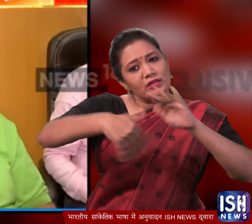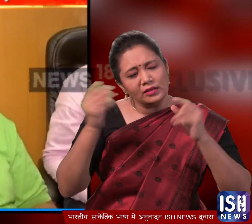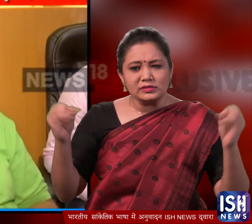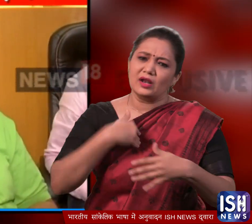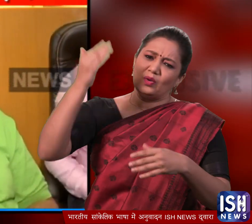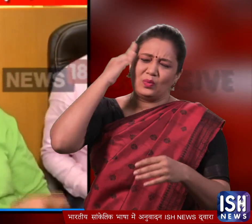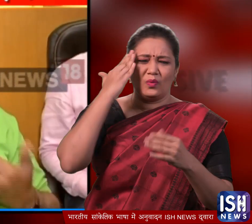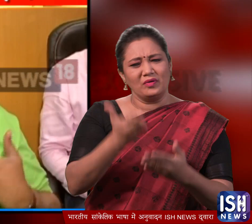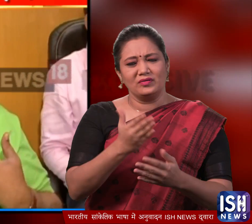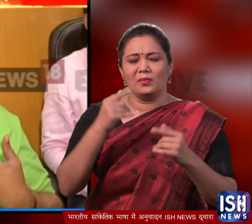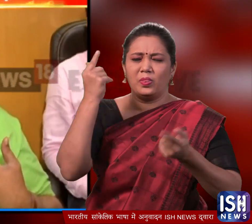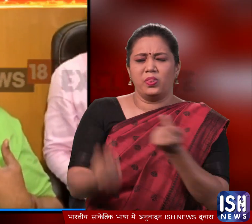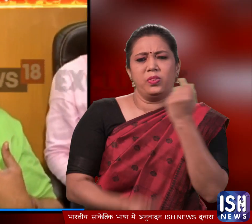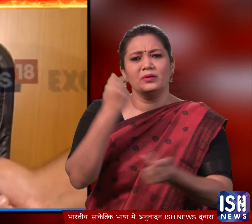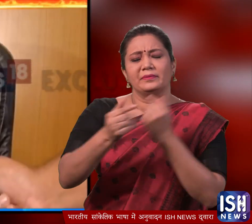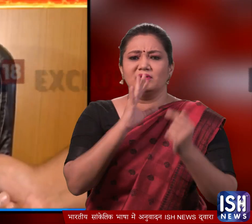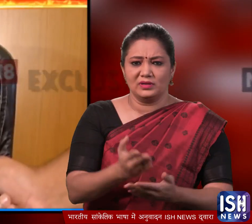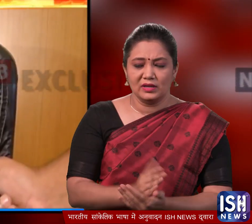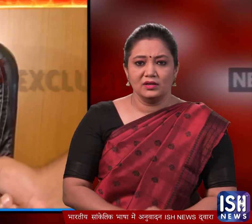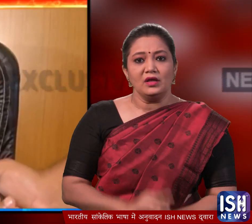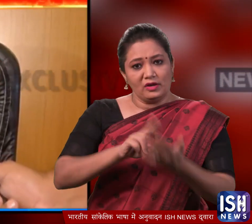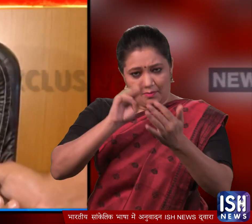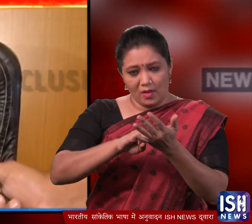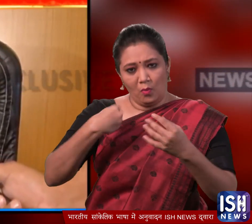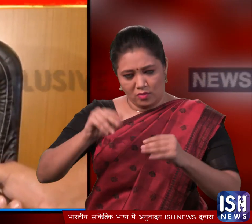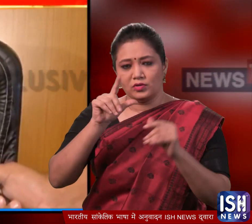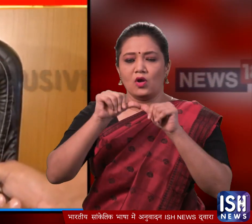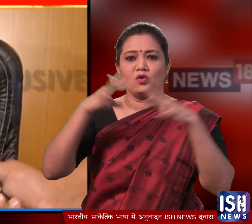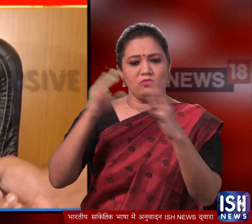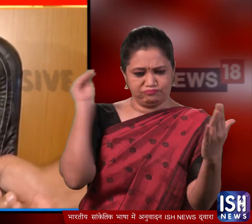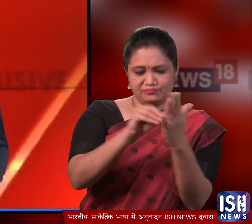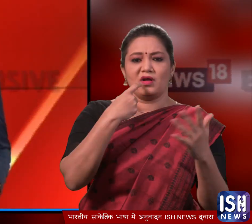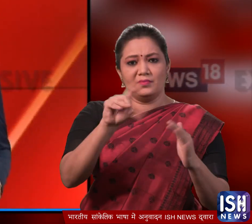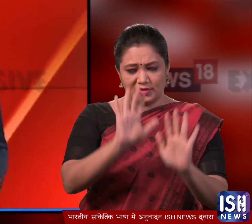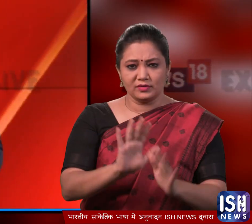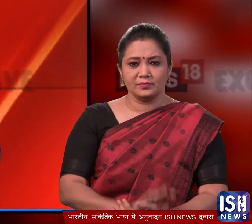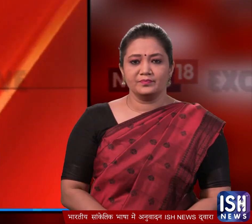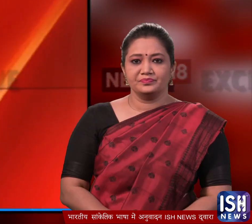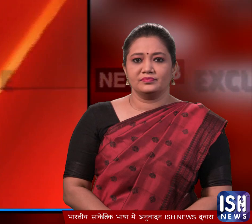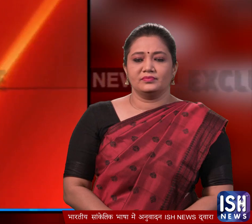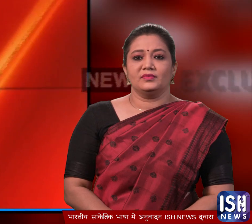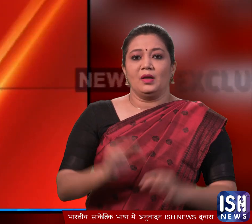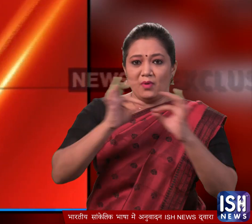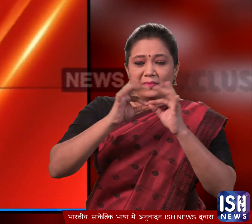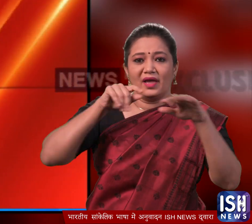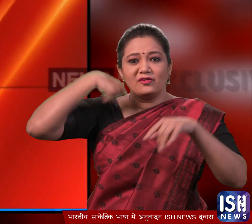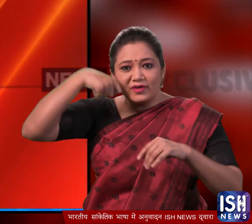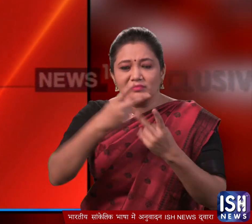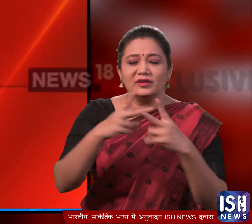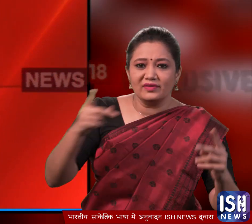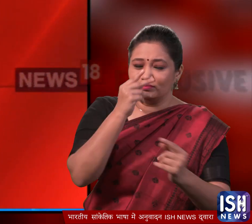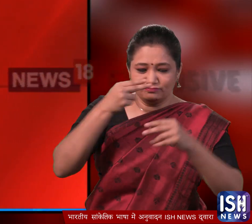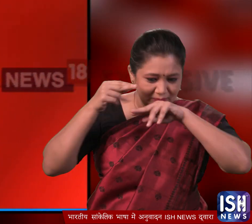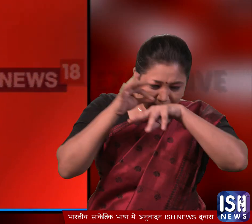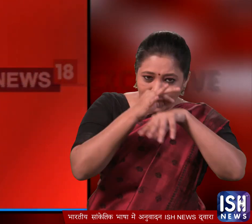समीर वानखेड़े का परिवार दावा कर रहा है कि वो अब नवाब मलिक के खिलाफ कानूनी कार्रवाई करेगा। सौ बात की एक बात है कि मुंबई में फिल्म इंडस्ट्री और हाई प्रोफाइल